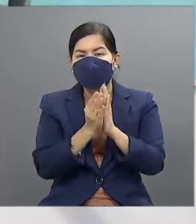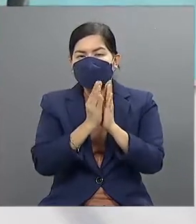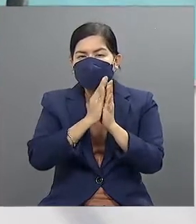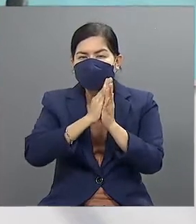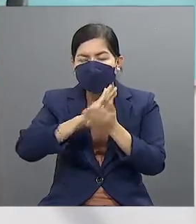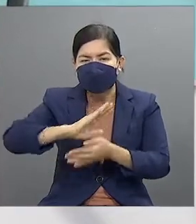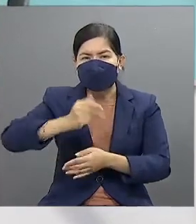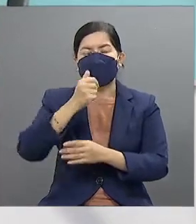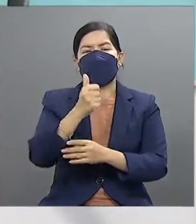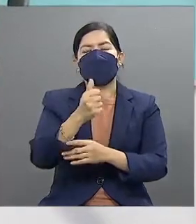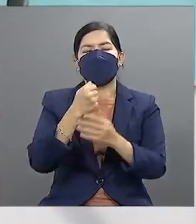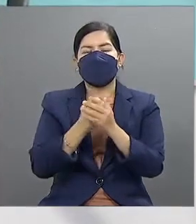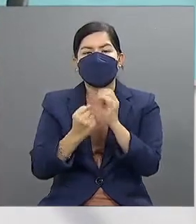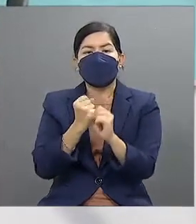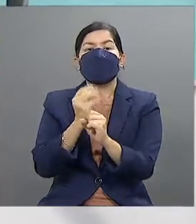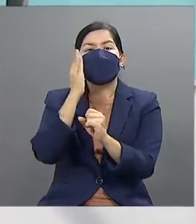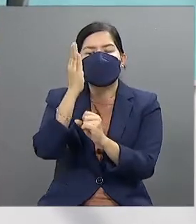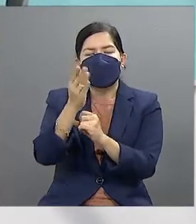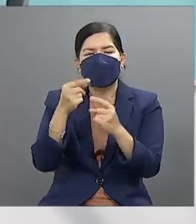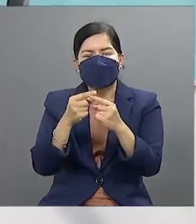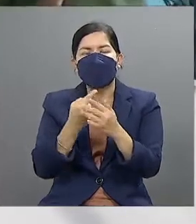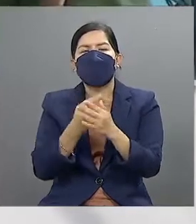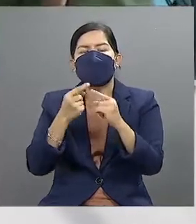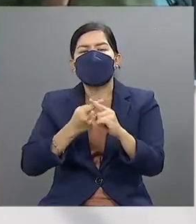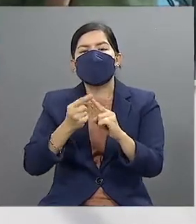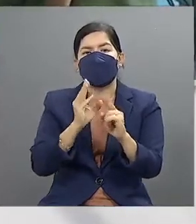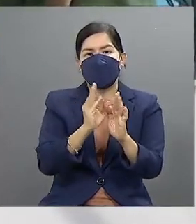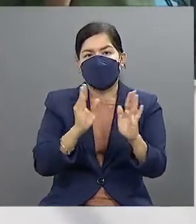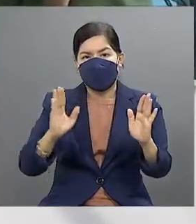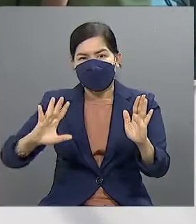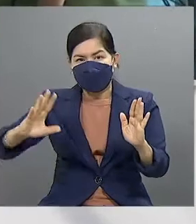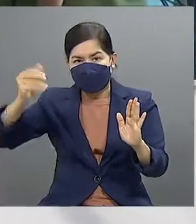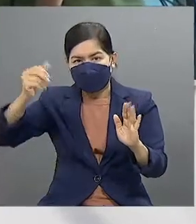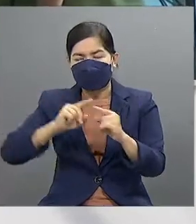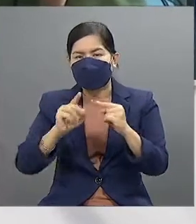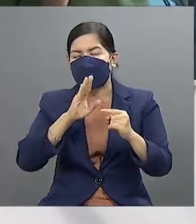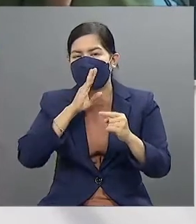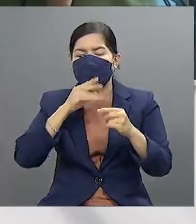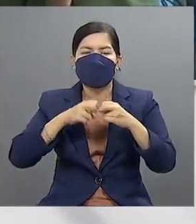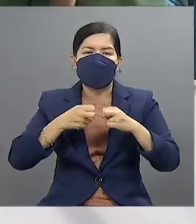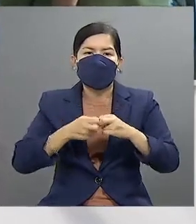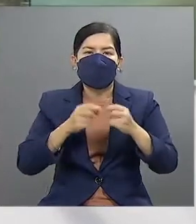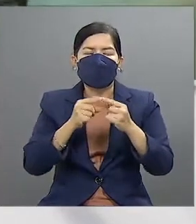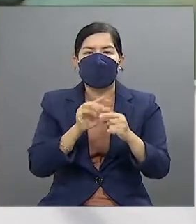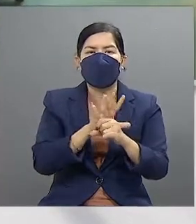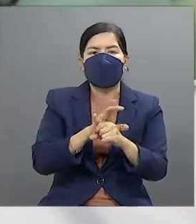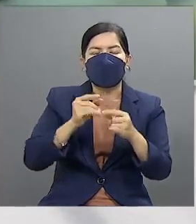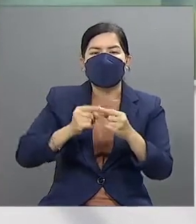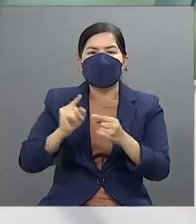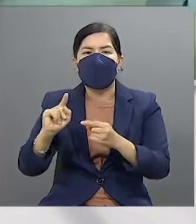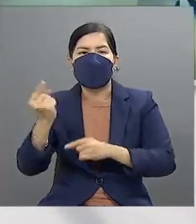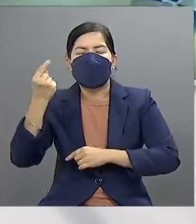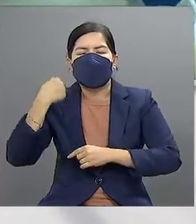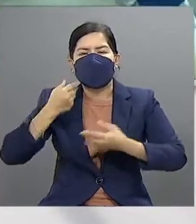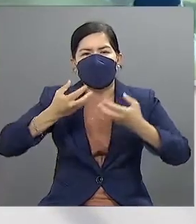าเป็นต้นไปนะคะแต่ถ้าการระบาดของโอไมครอนค่ะกระทบรุนแรงแล้วก็มีสายพันธุ์ที่กลายพันธุ์ใหม่ๆเนี่ยเพิ่มขึ้นอย่างต่อเนื่อง